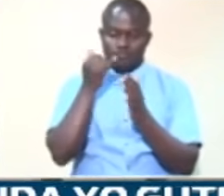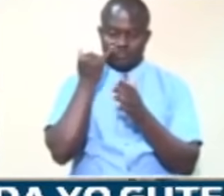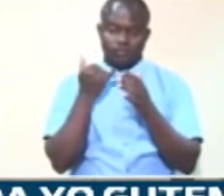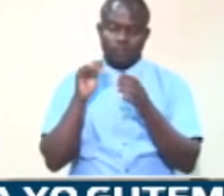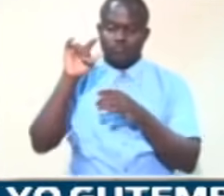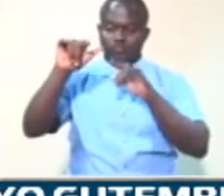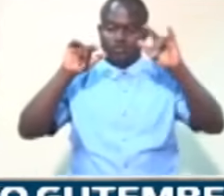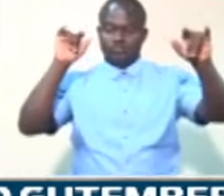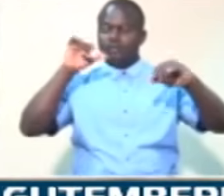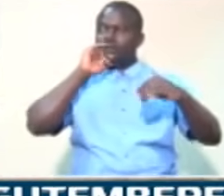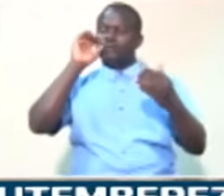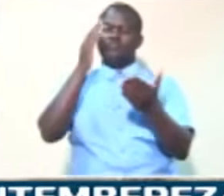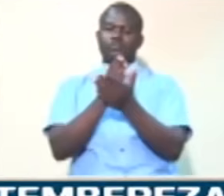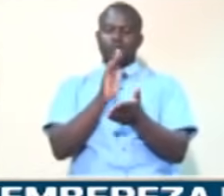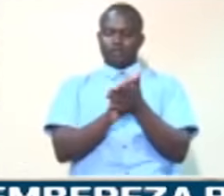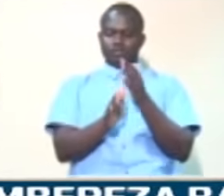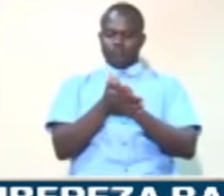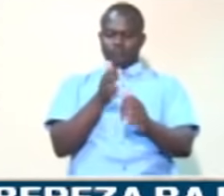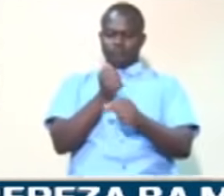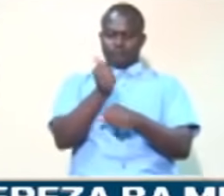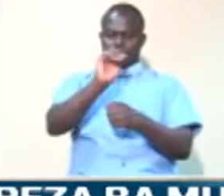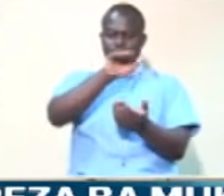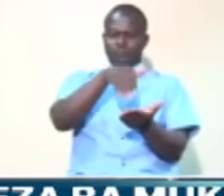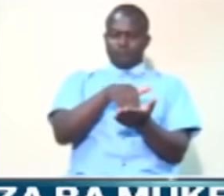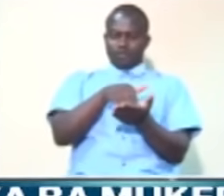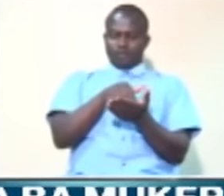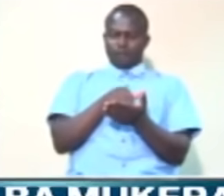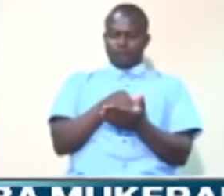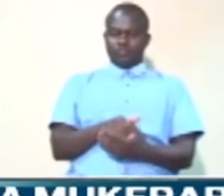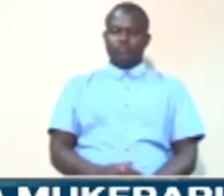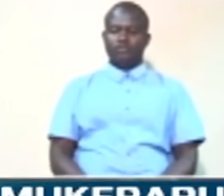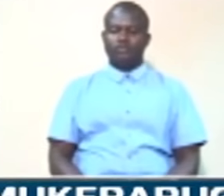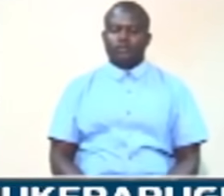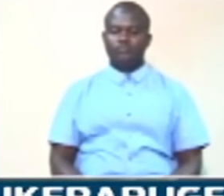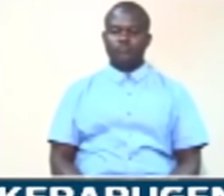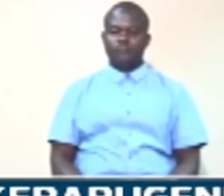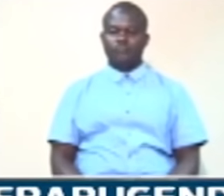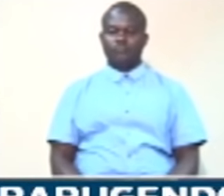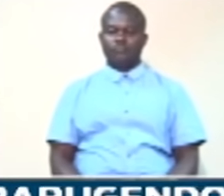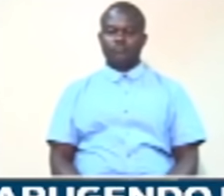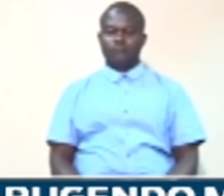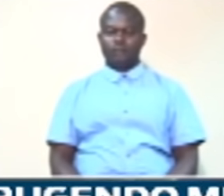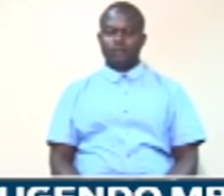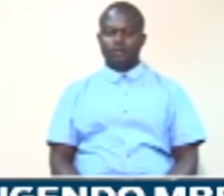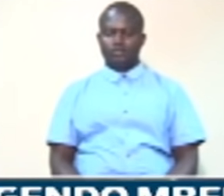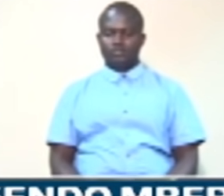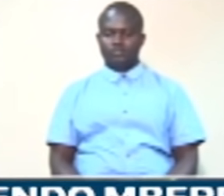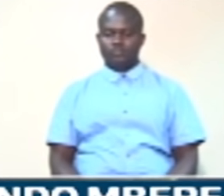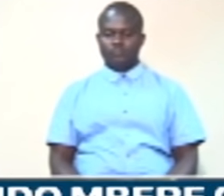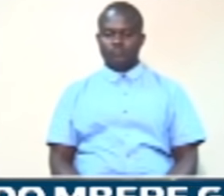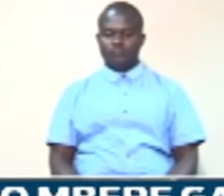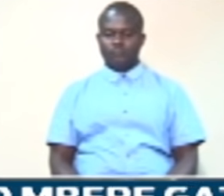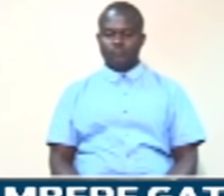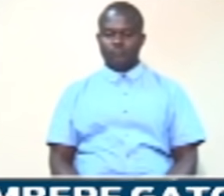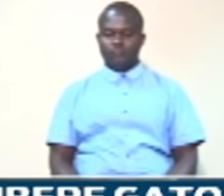z'indege, ngo bitahagaritse burundu imikorere y'iki kigo. Well, Rwanda, like all other airlines across the world, was impacted